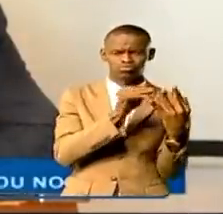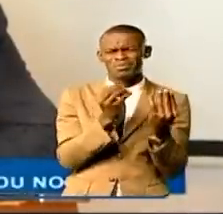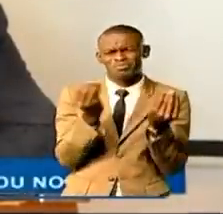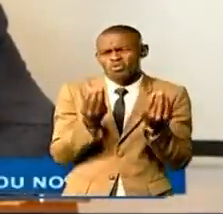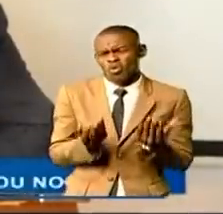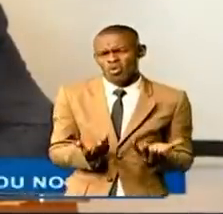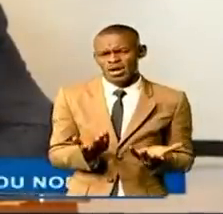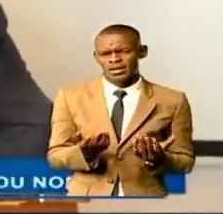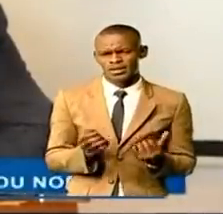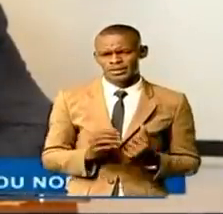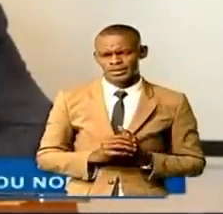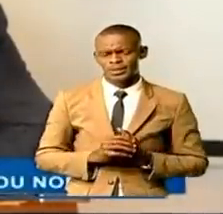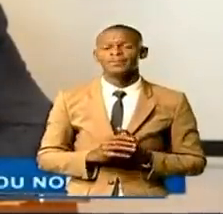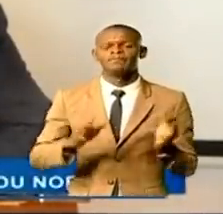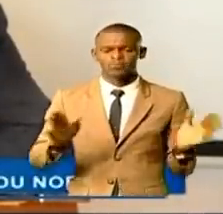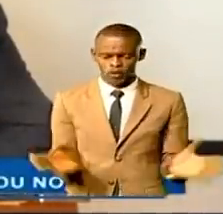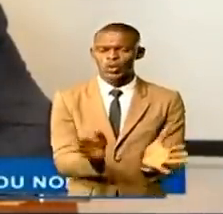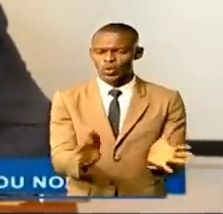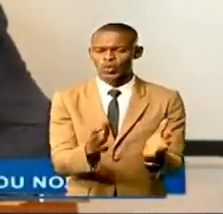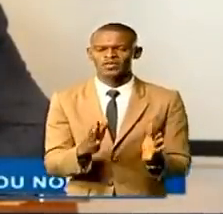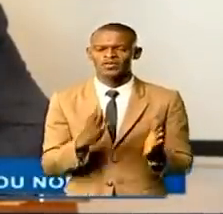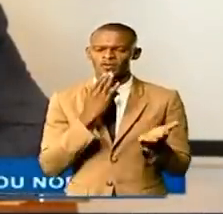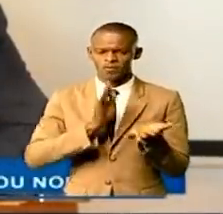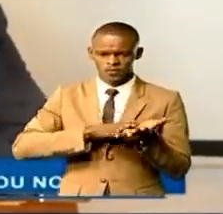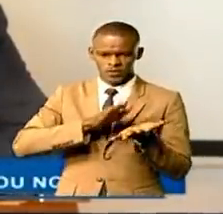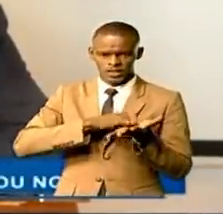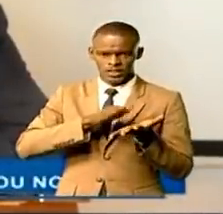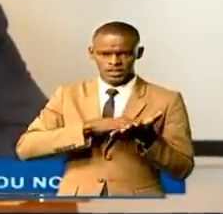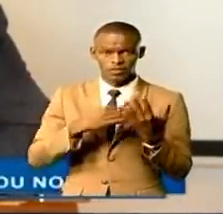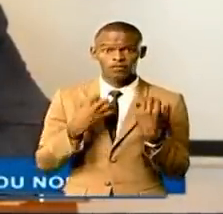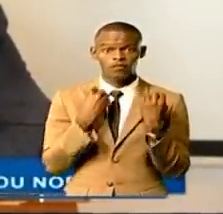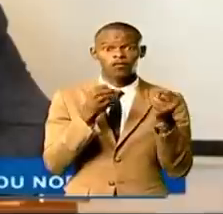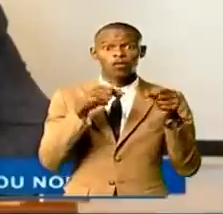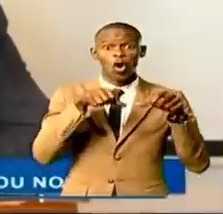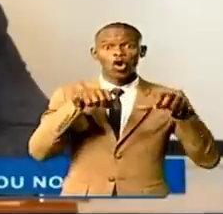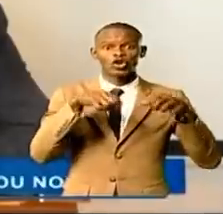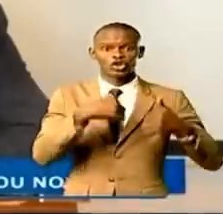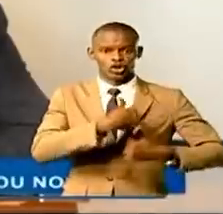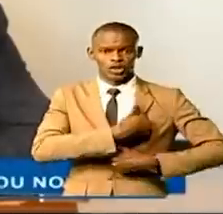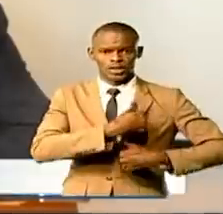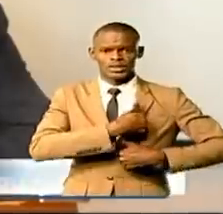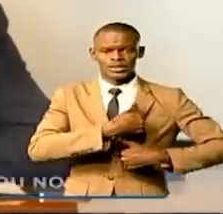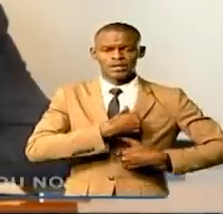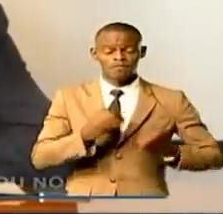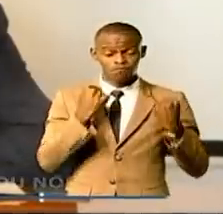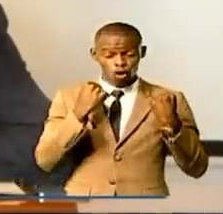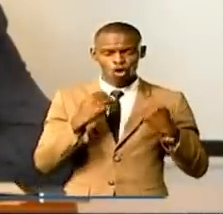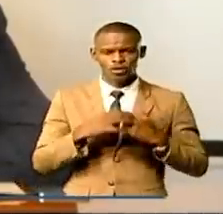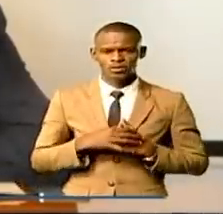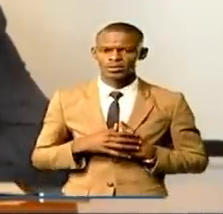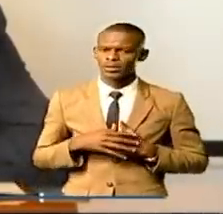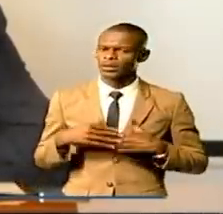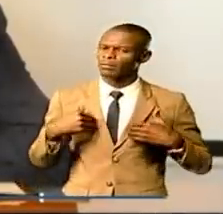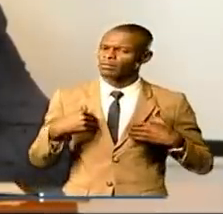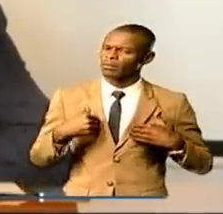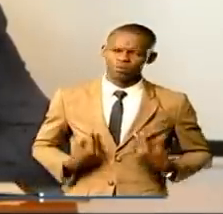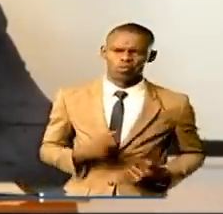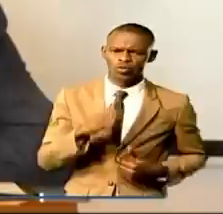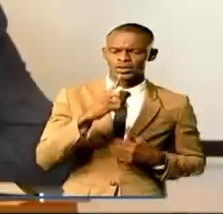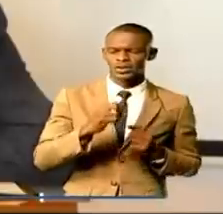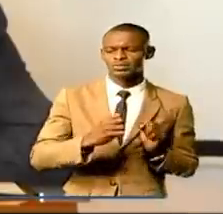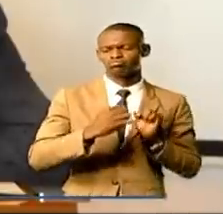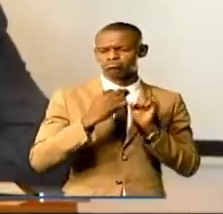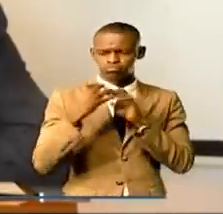nous encourageons en tout cas nos forces armées, qui opposent une résistance farouche, de continuer leurs